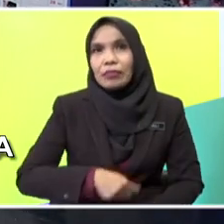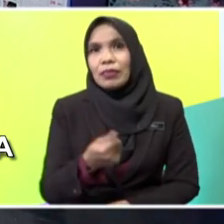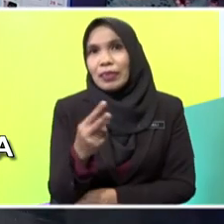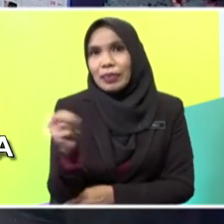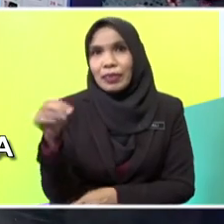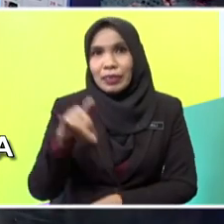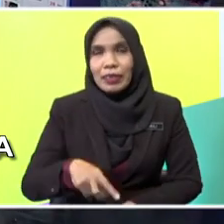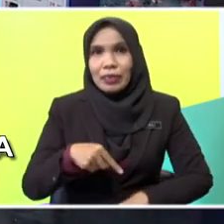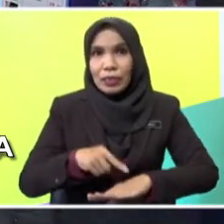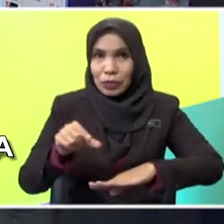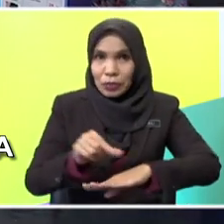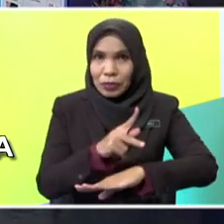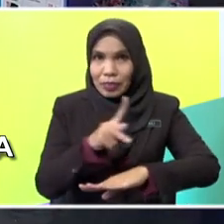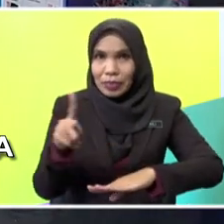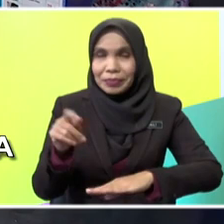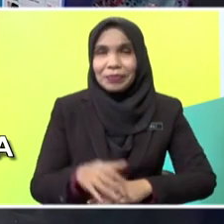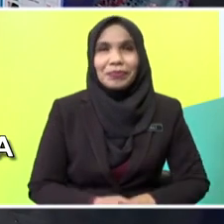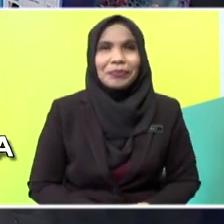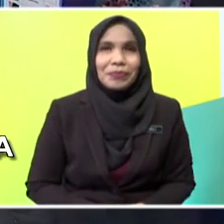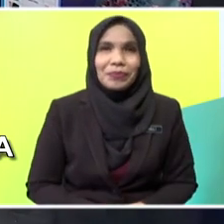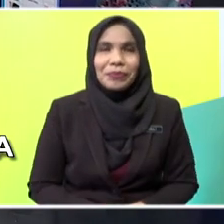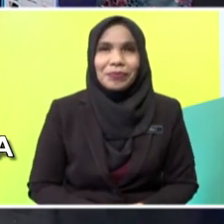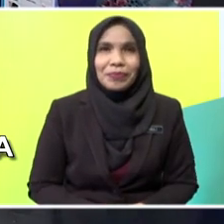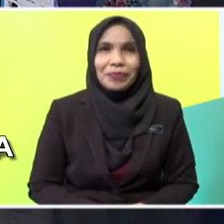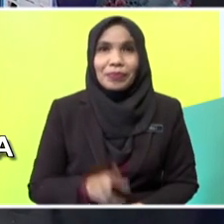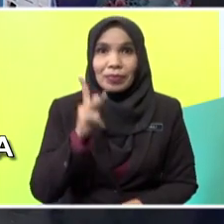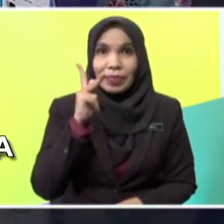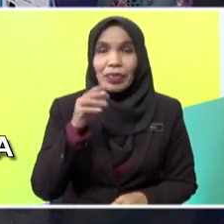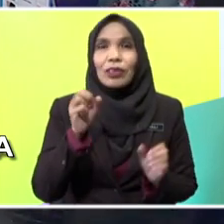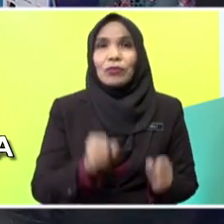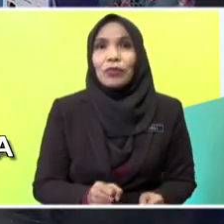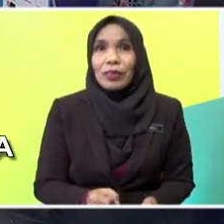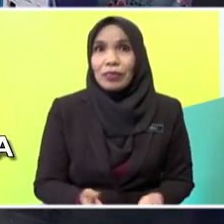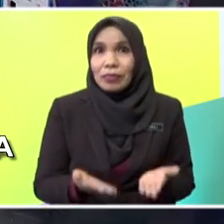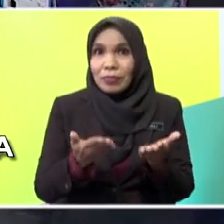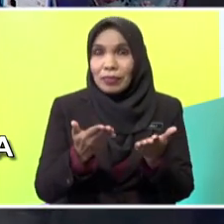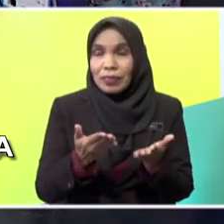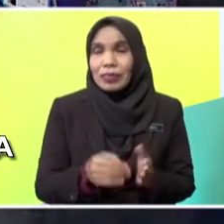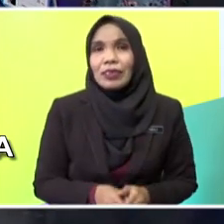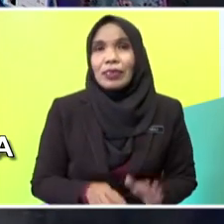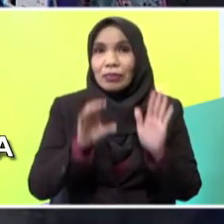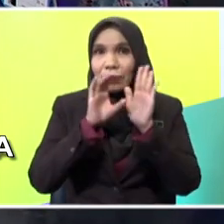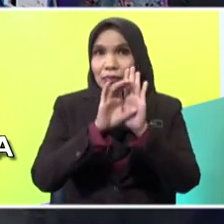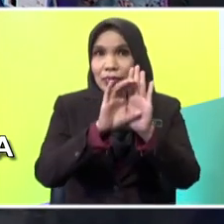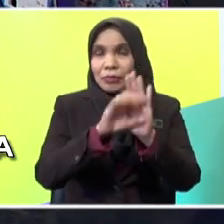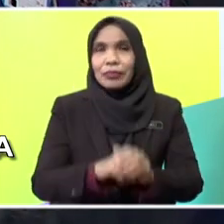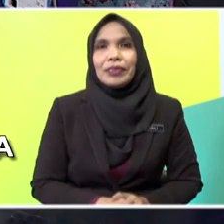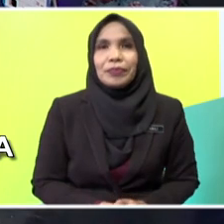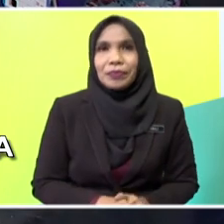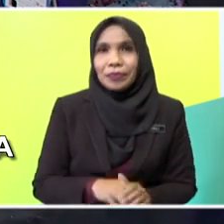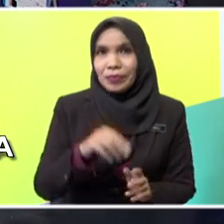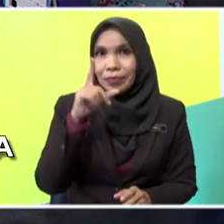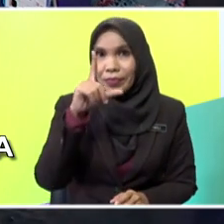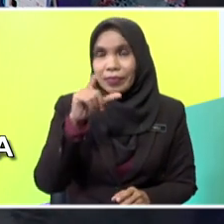gunakan apakah alatan yang diperlukan. Kak Lina boleh angkatkan tu gambar. Baik, saya tolong Cikgu. Mudahkan murid lihat situ.